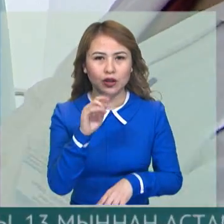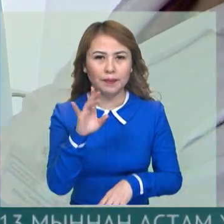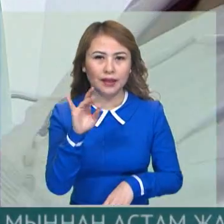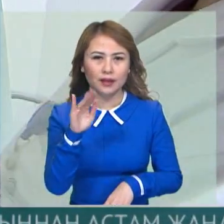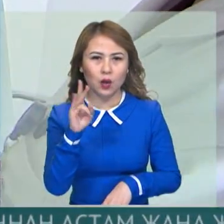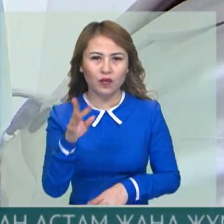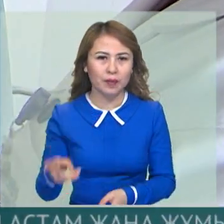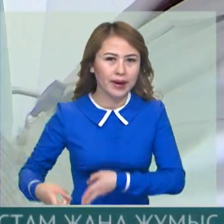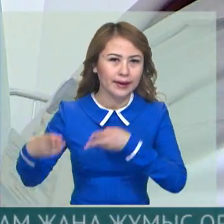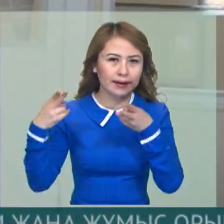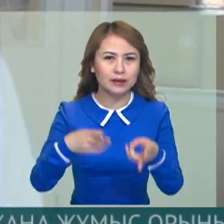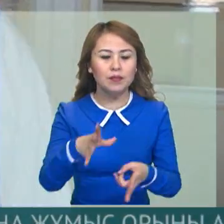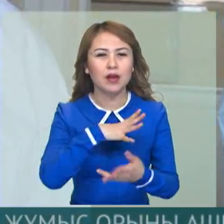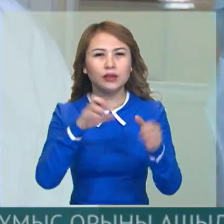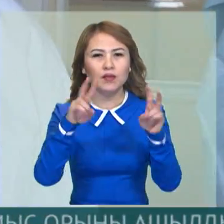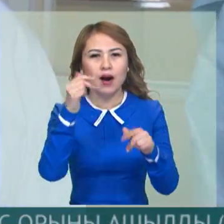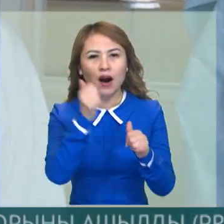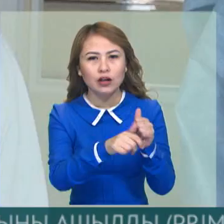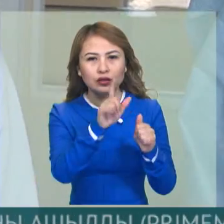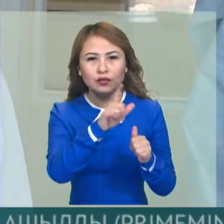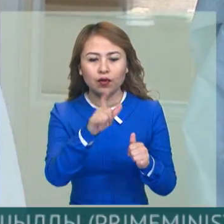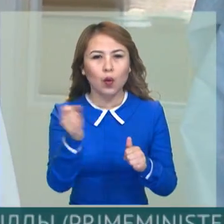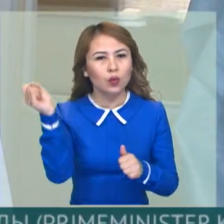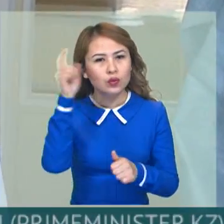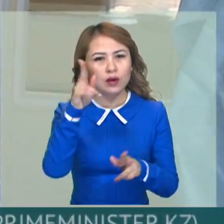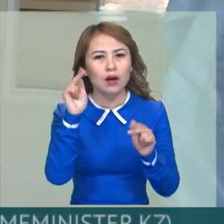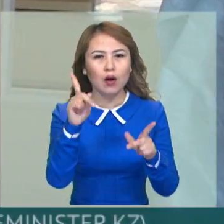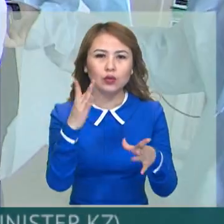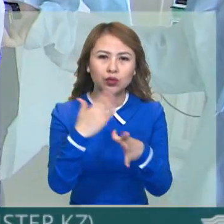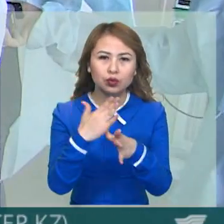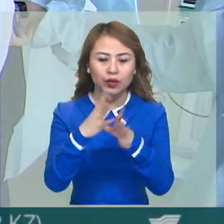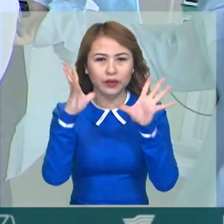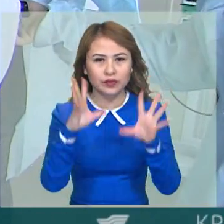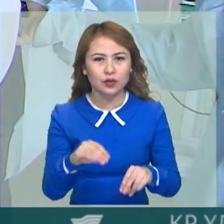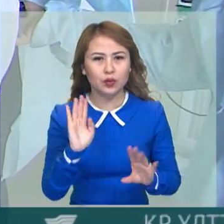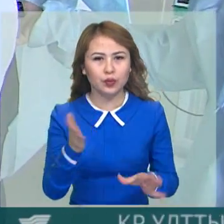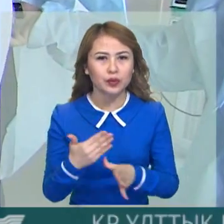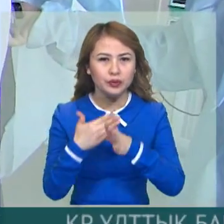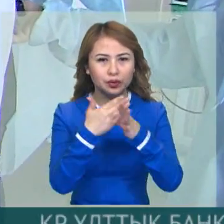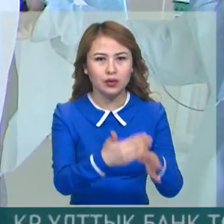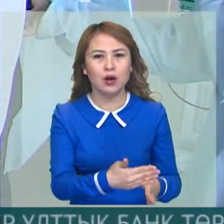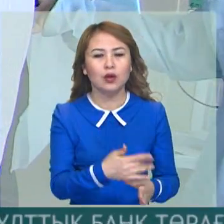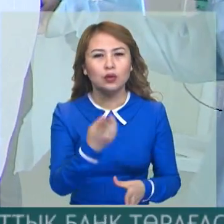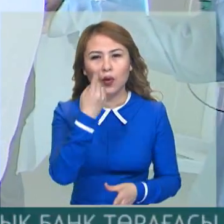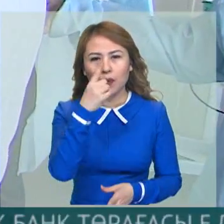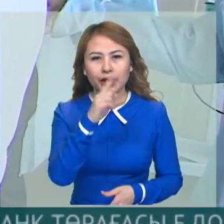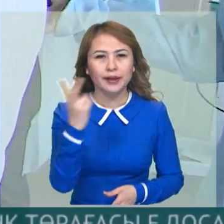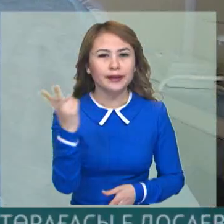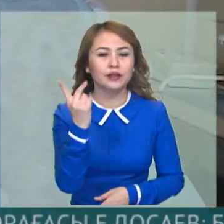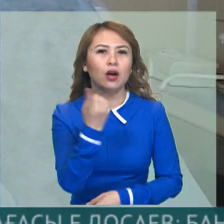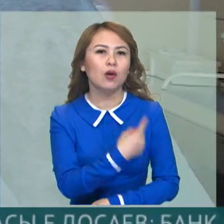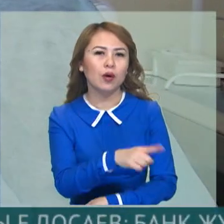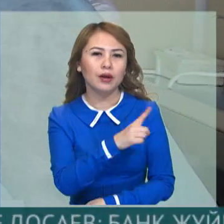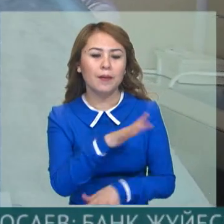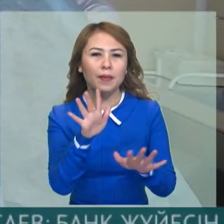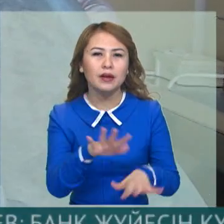Біртанов арнайы келді. Олар әр азаматтың жағдайымен жеке танысып, қажетті көмектің барлығы көрсетілетінін хабарлады. Айта кетейік, нөмір